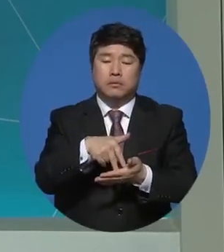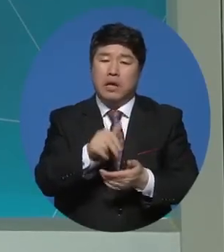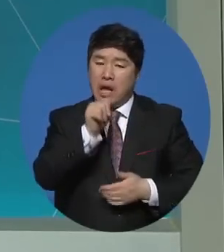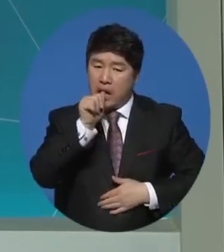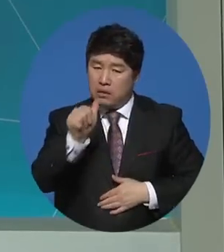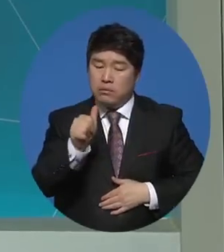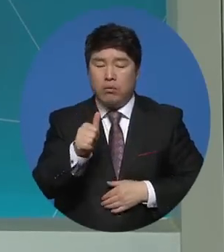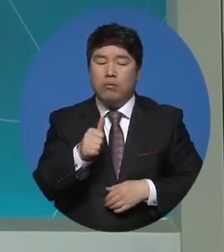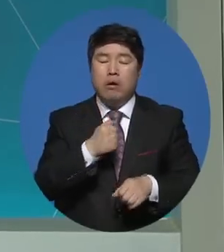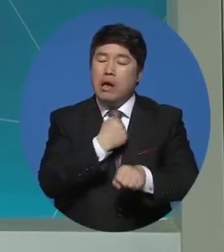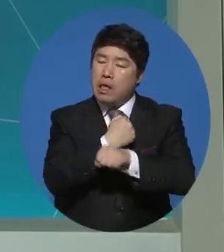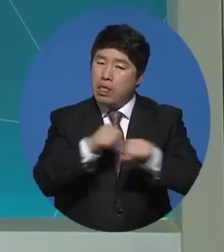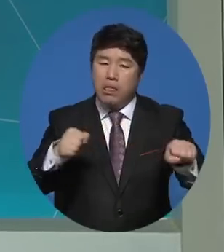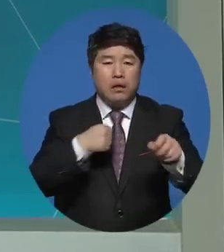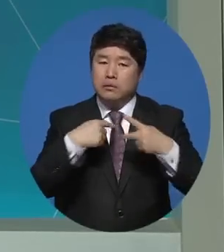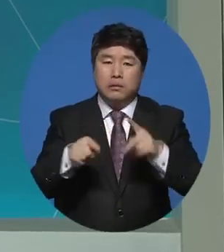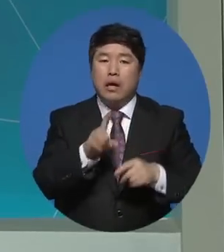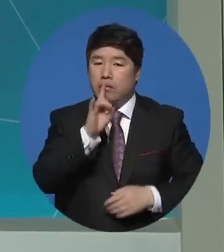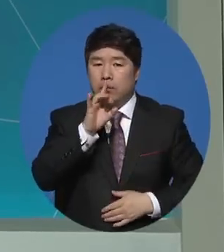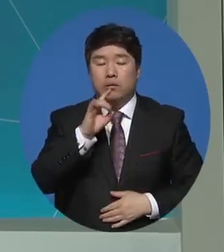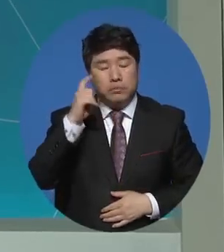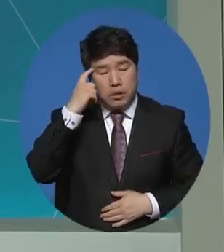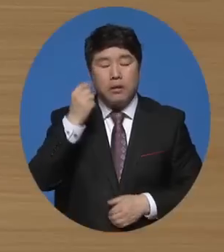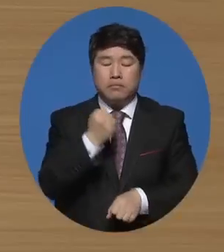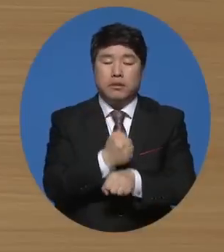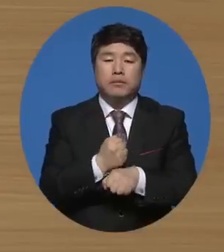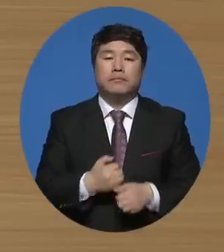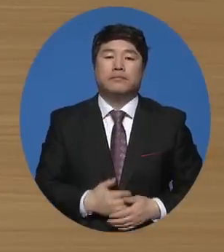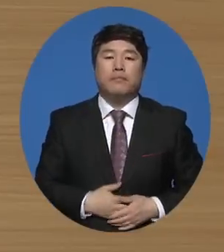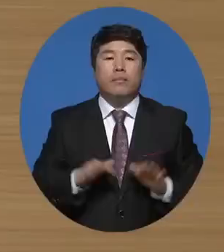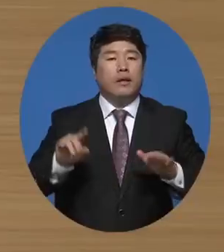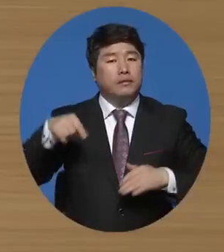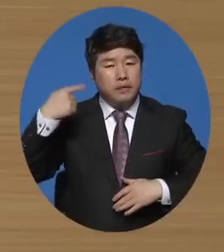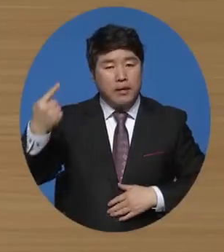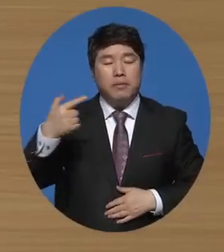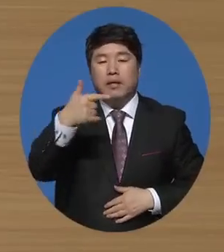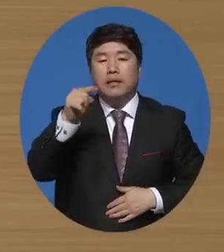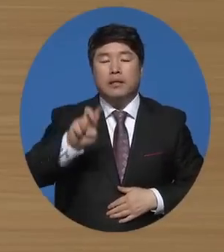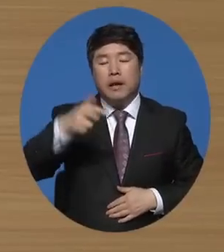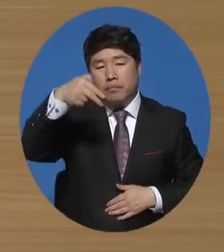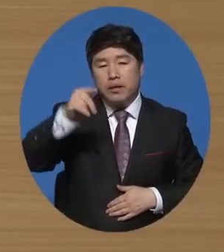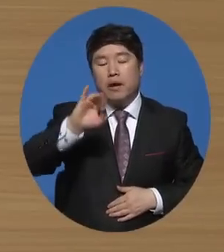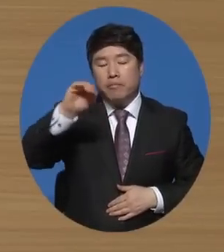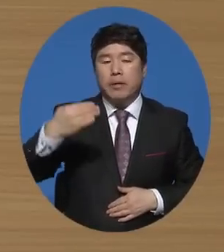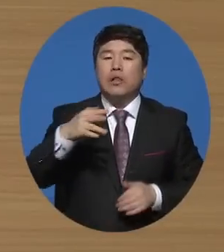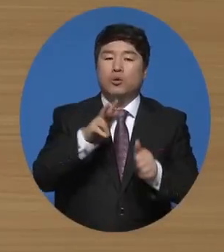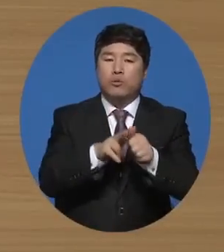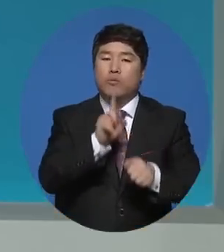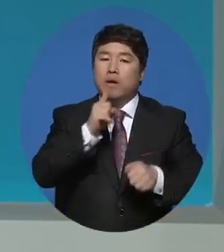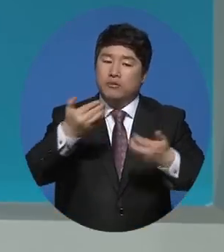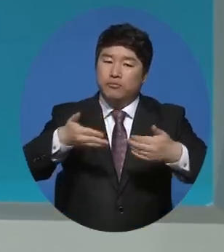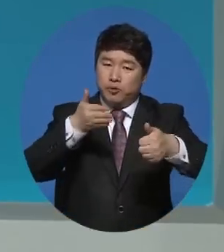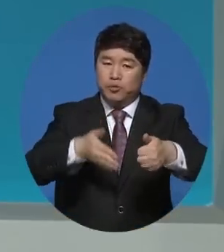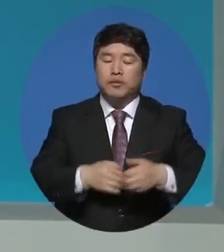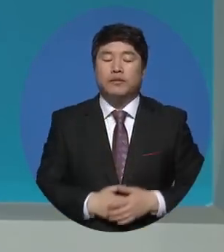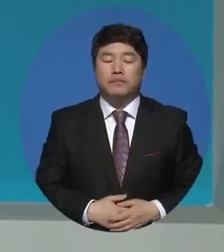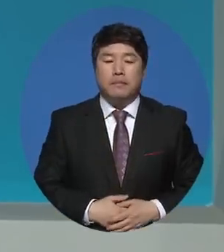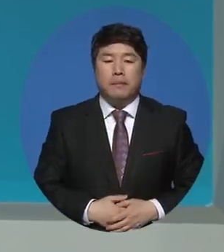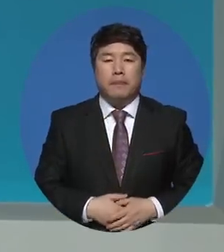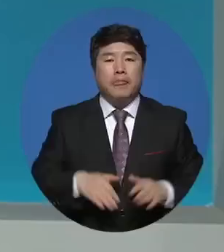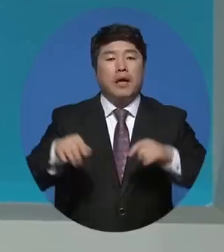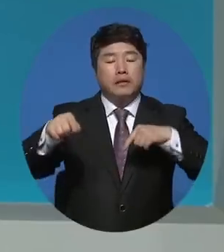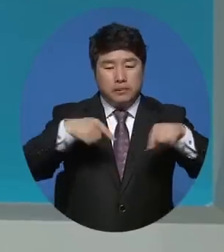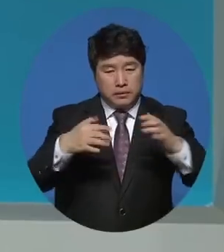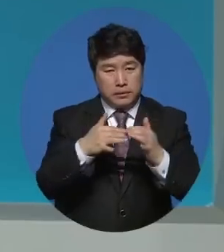용납될 수 없고 이해될 수 없는 문제다 그렇게 생각합니다네이어서 남경필 후보 말씀해 주시죠이